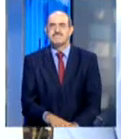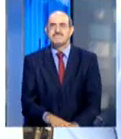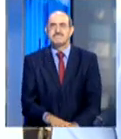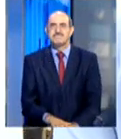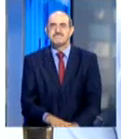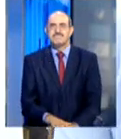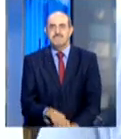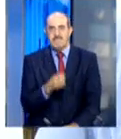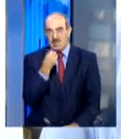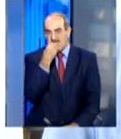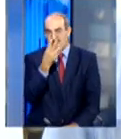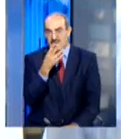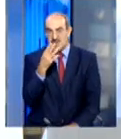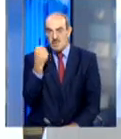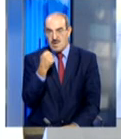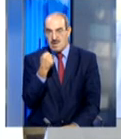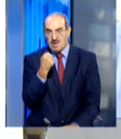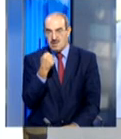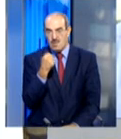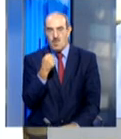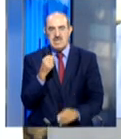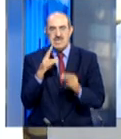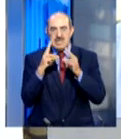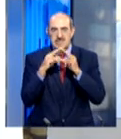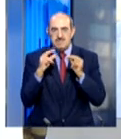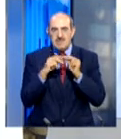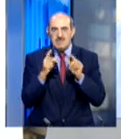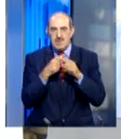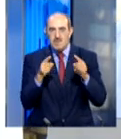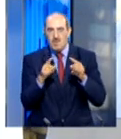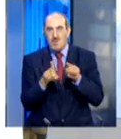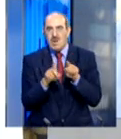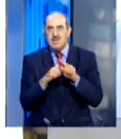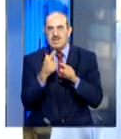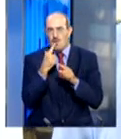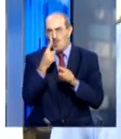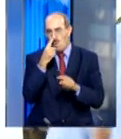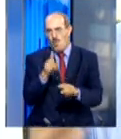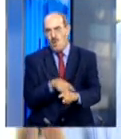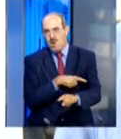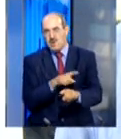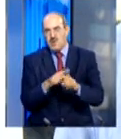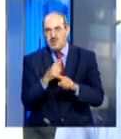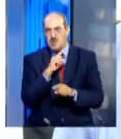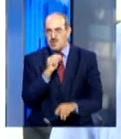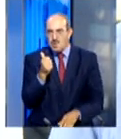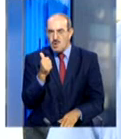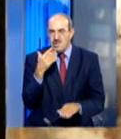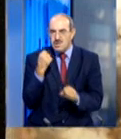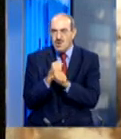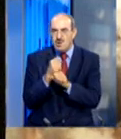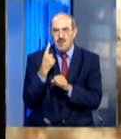الرمال هي زهرة تكون من الكريستو من الكريستالات تاع الرمل وتتكون في آلاف السنين مئات السنين باش